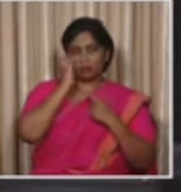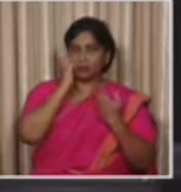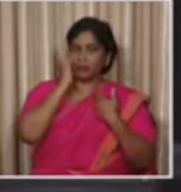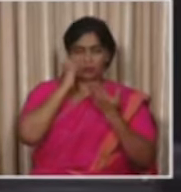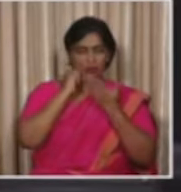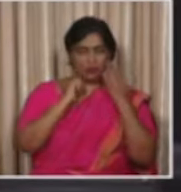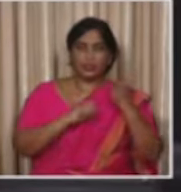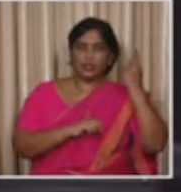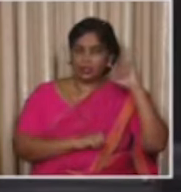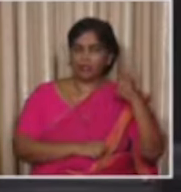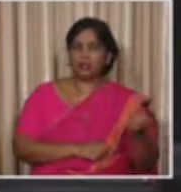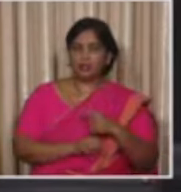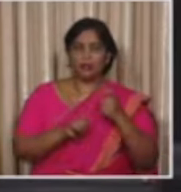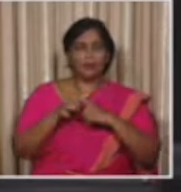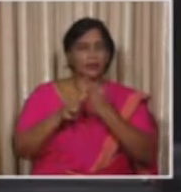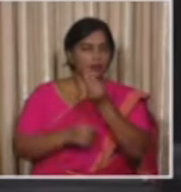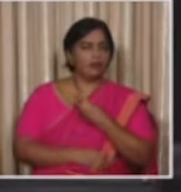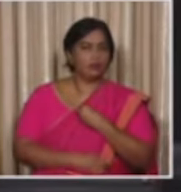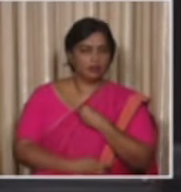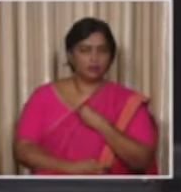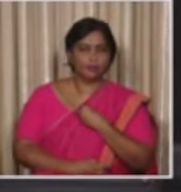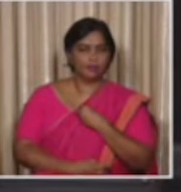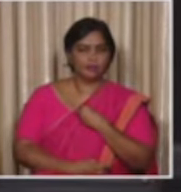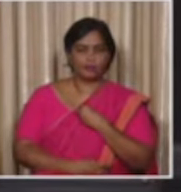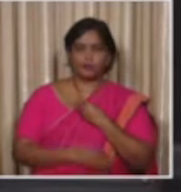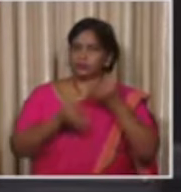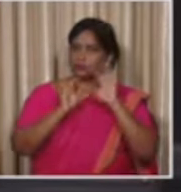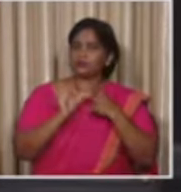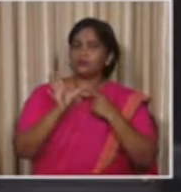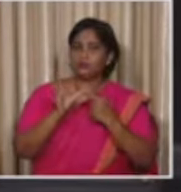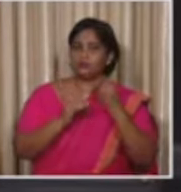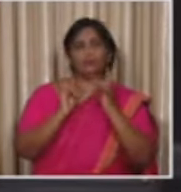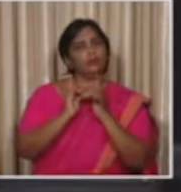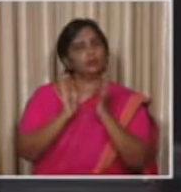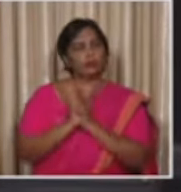අපිට පුළුවන්. ඉතින් ඊයේ දිනේ තමයි මේ ප්‍රශ්නේ අපිට එවලා තියෙන්නේ. අපි විධිමත් පිළිතුරක්